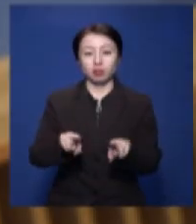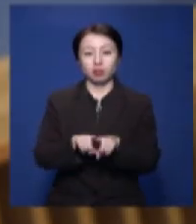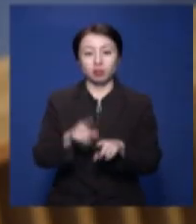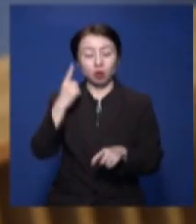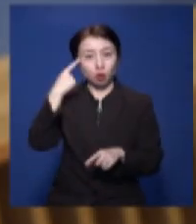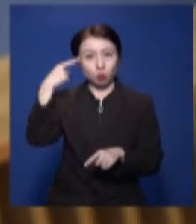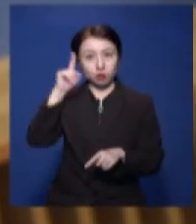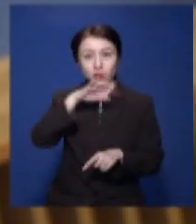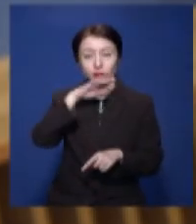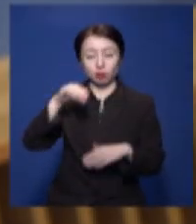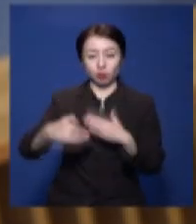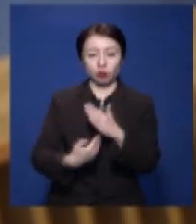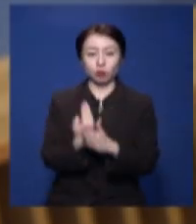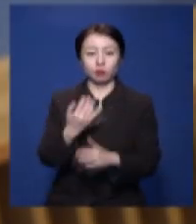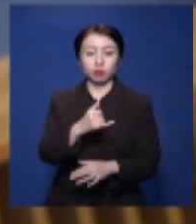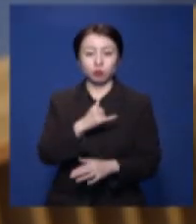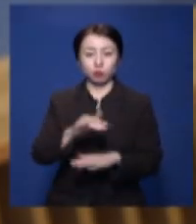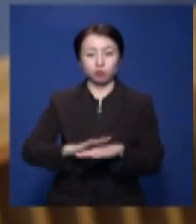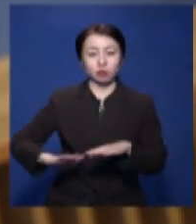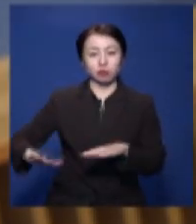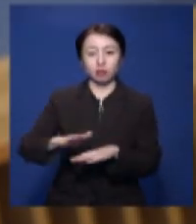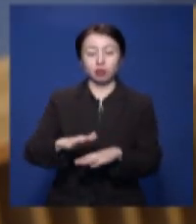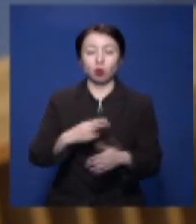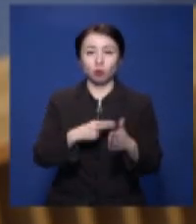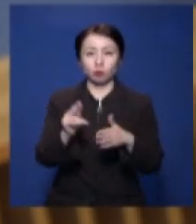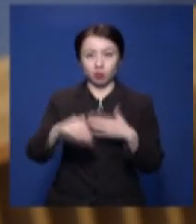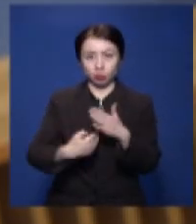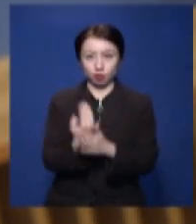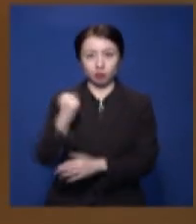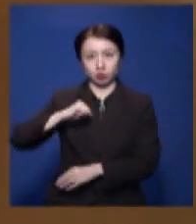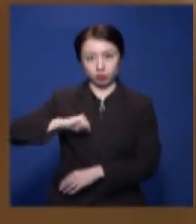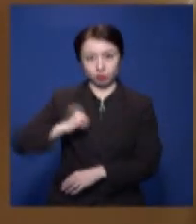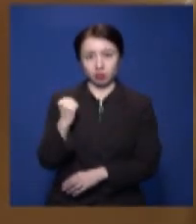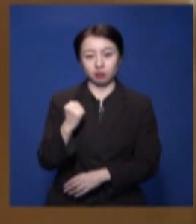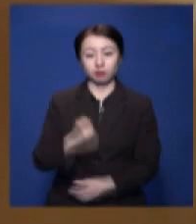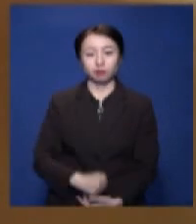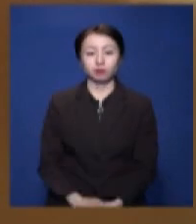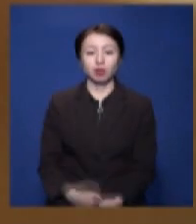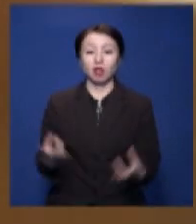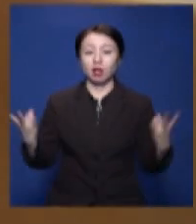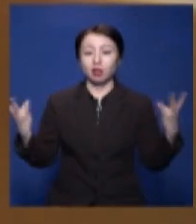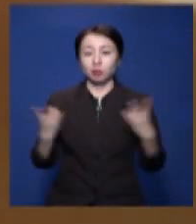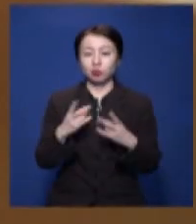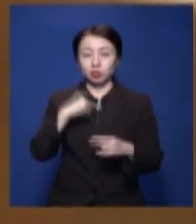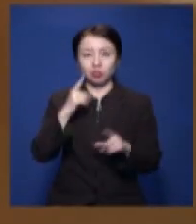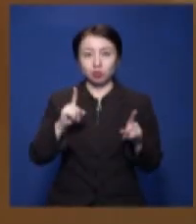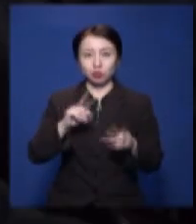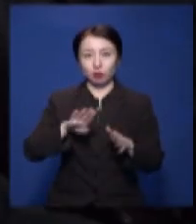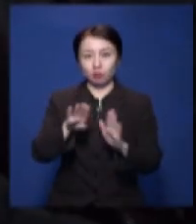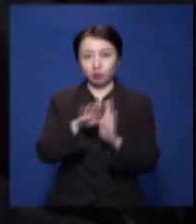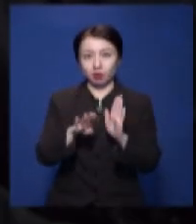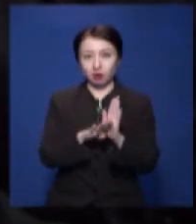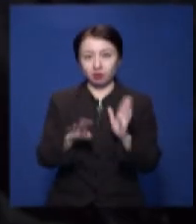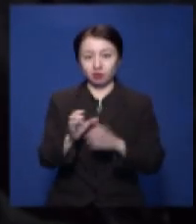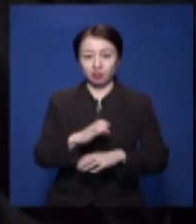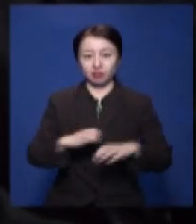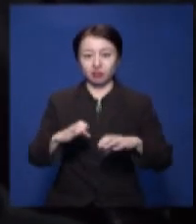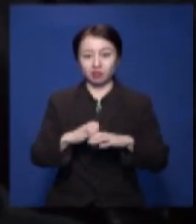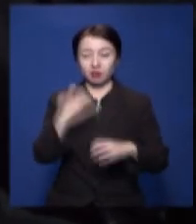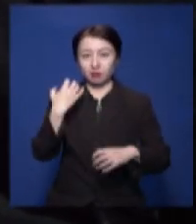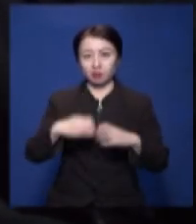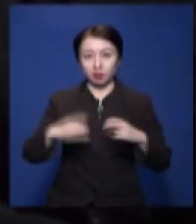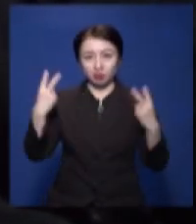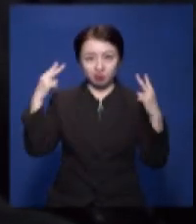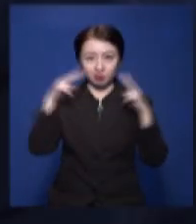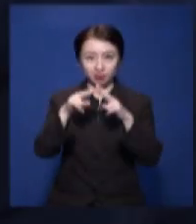этого, узнал много нового из культуры страны, приобрел новых друзей. Стоит отметить, что программа академической мобильности между